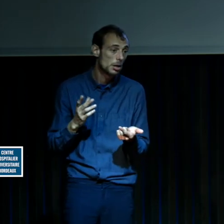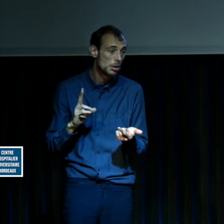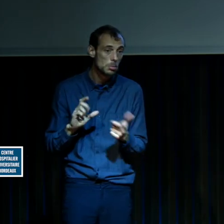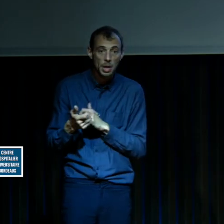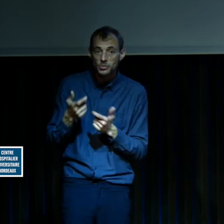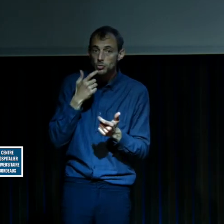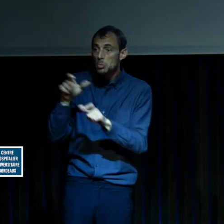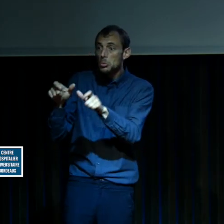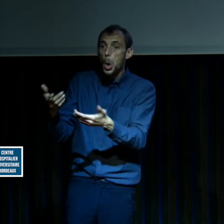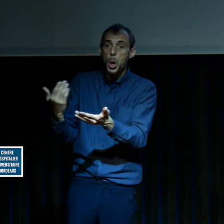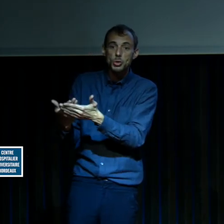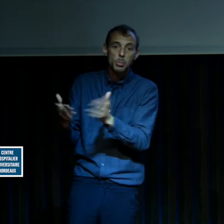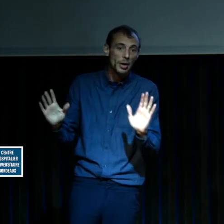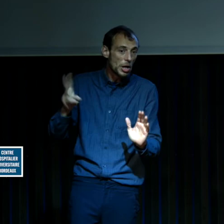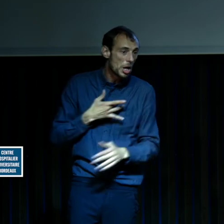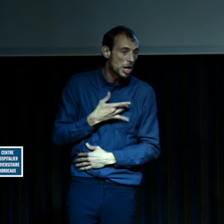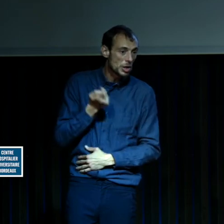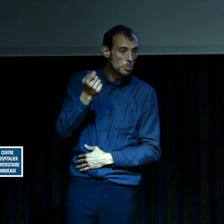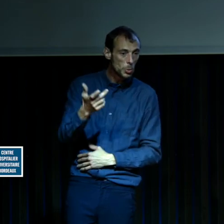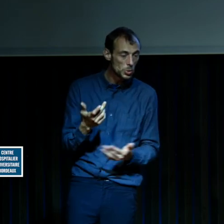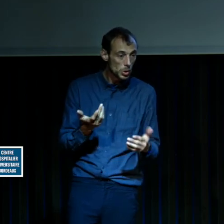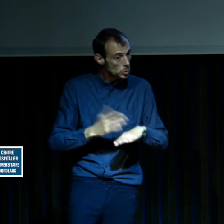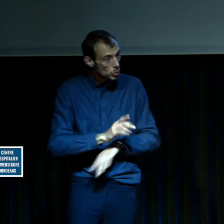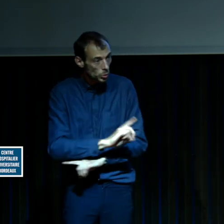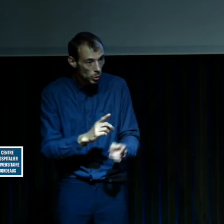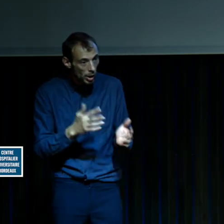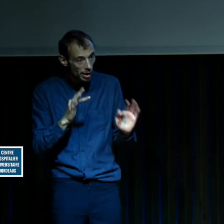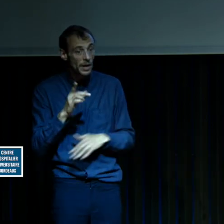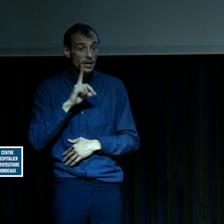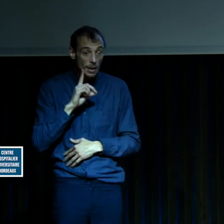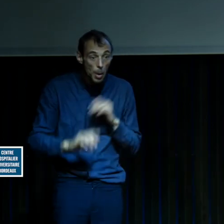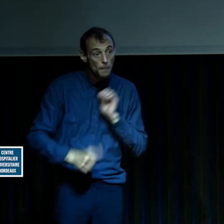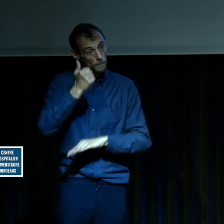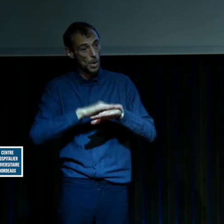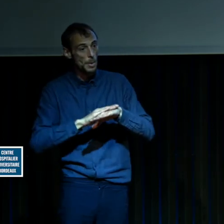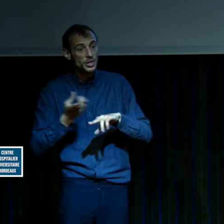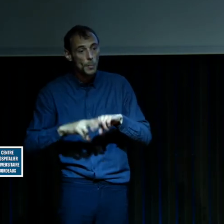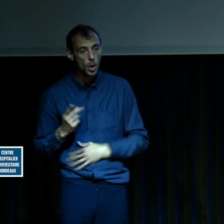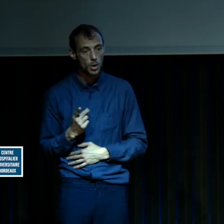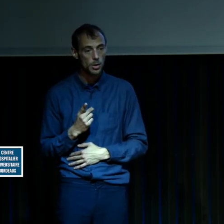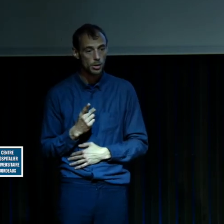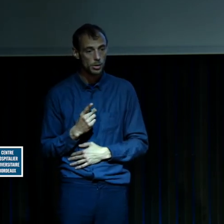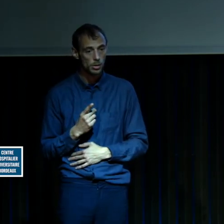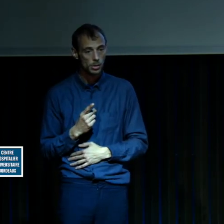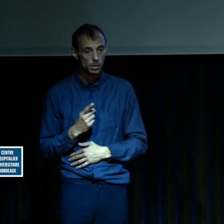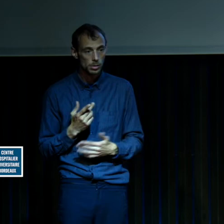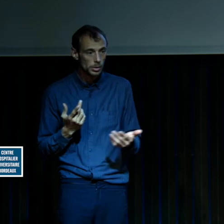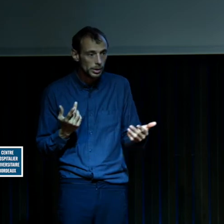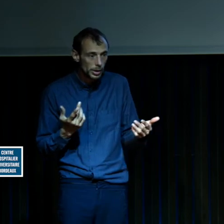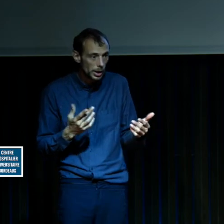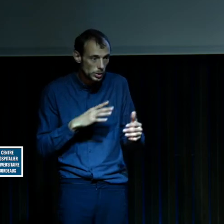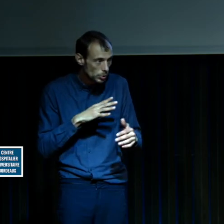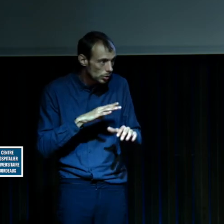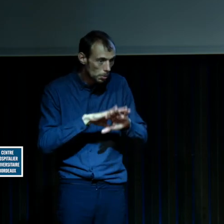pas que c'est la première cause de mortalité féminine, et qu'il y a énormément de